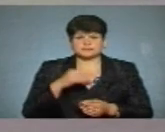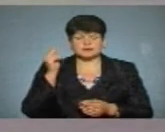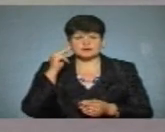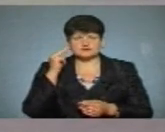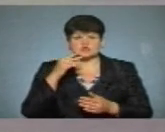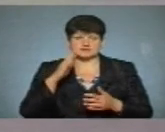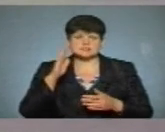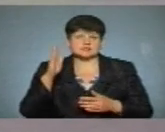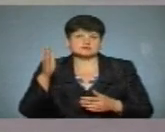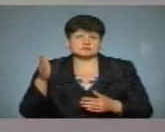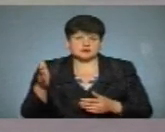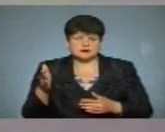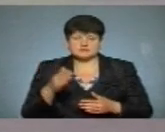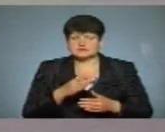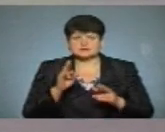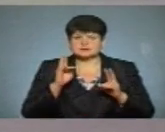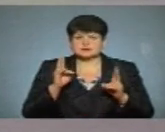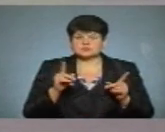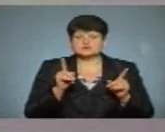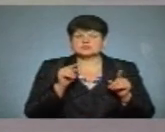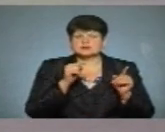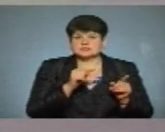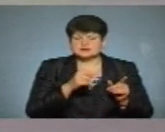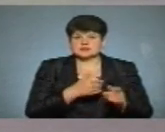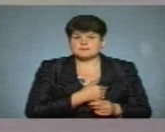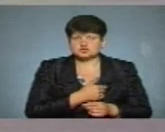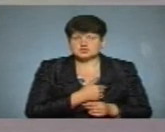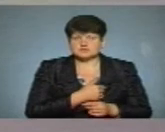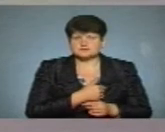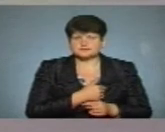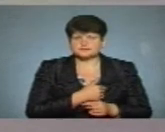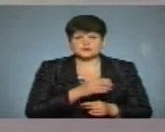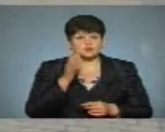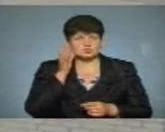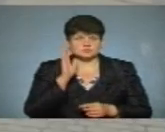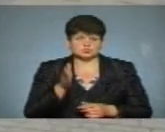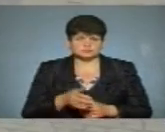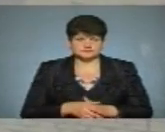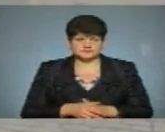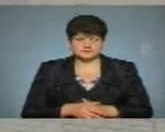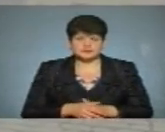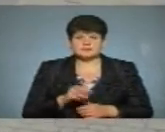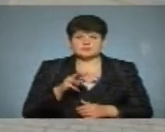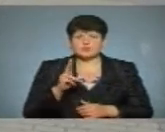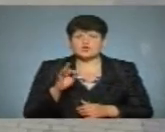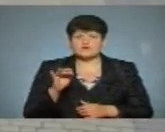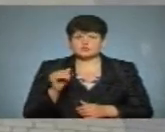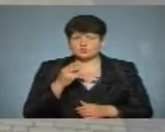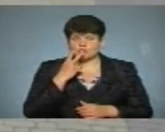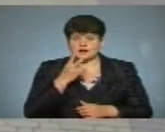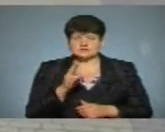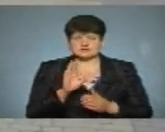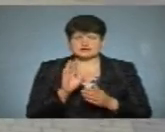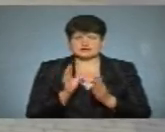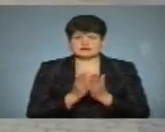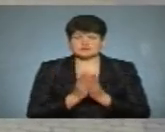навчатись і надалі, не впевнений, що їхнє бажання до їхнього бажання дослухаються. Максим Ковальчук показує студентський.